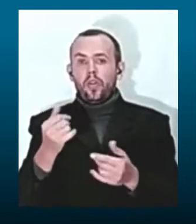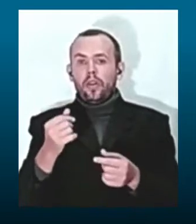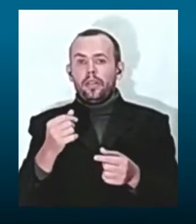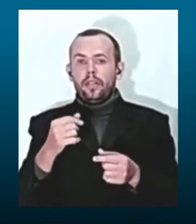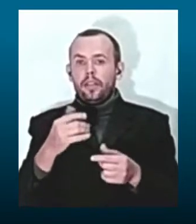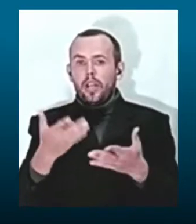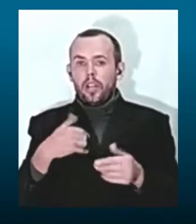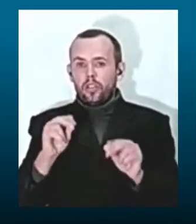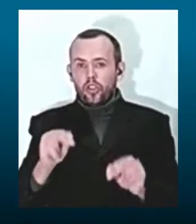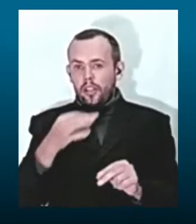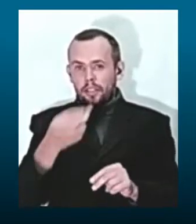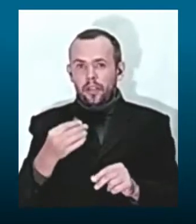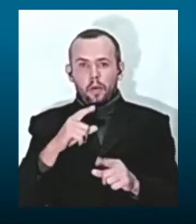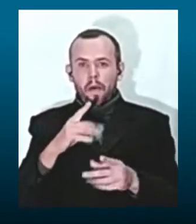общениях